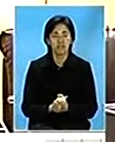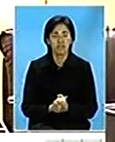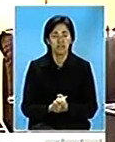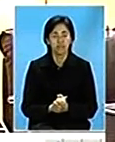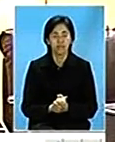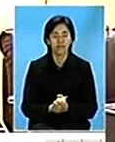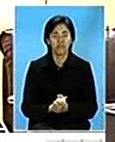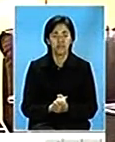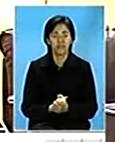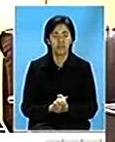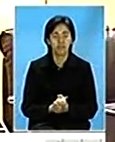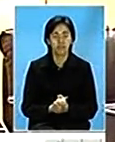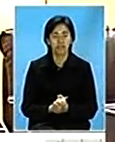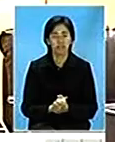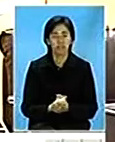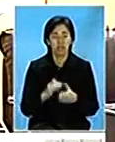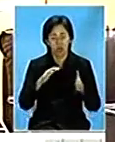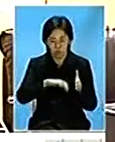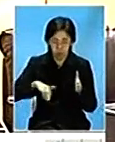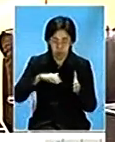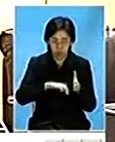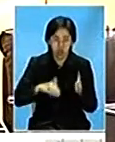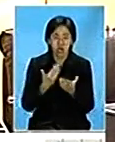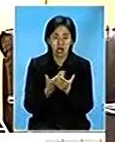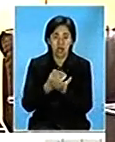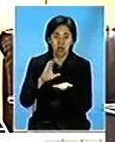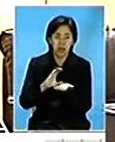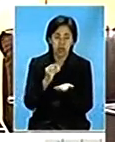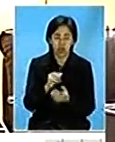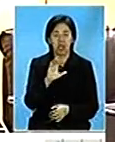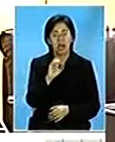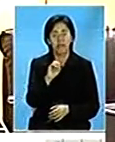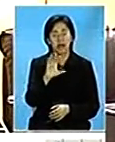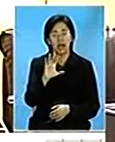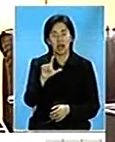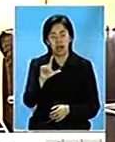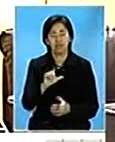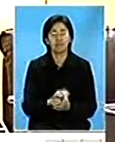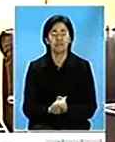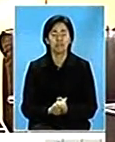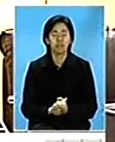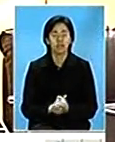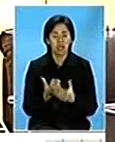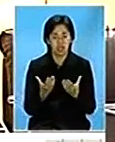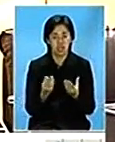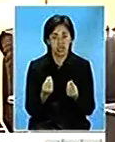ขุดลอกงบประมาณที่ได้รับ55ล้านปริมาณเนื้อดิน